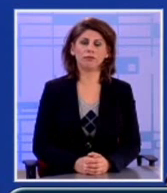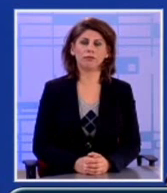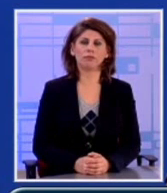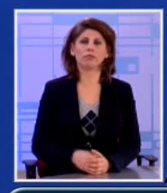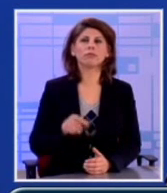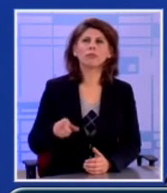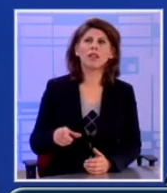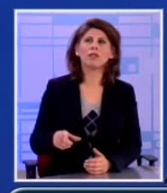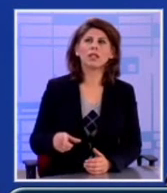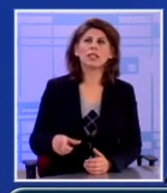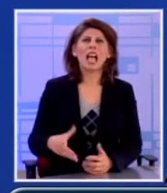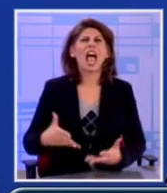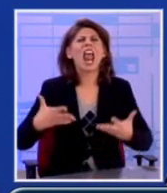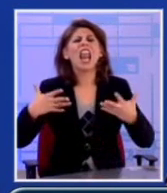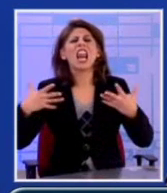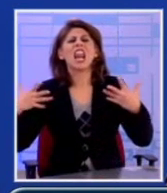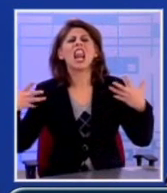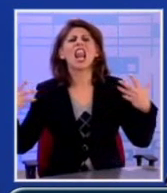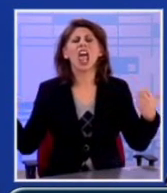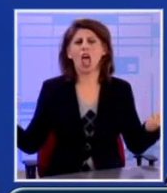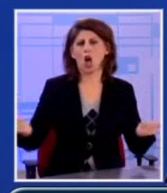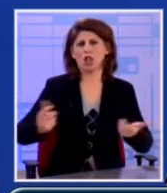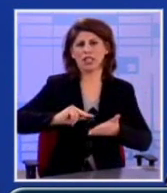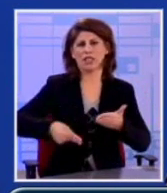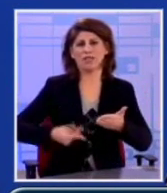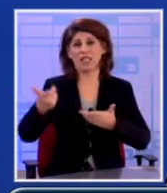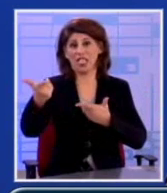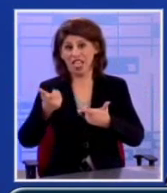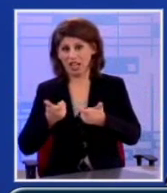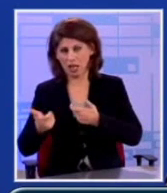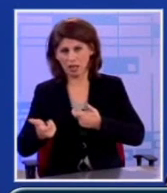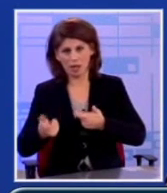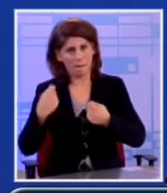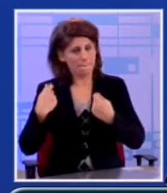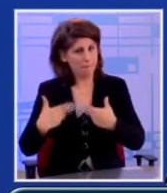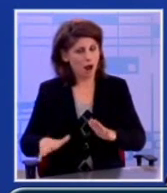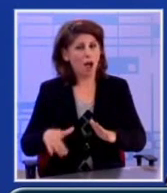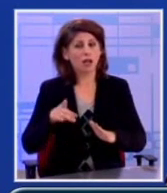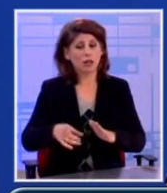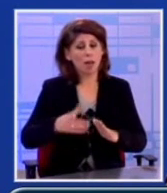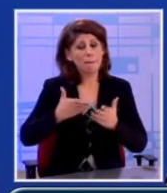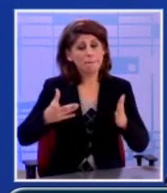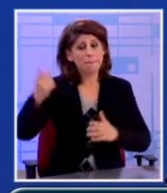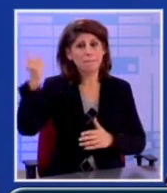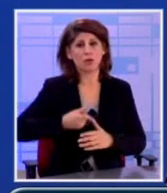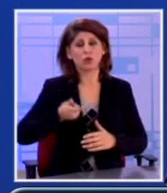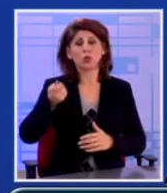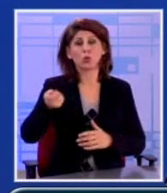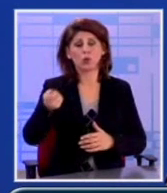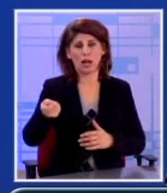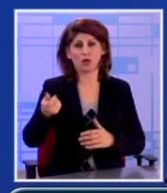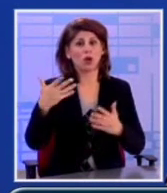λεόντιες συμβάσεις ιδανιακές που έχουν συναφθεί, αλλά και το κομμάτι, το μεγάλο κομμάτι του χρέους που έχει